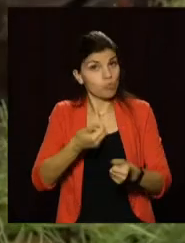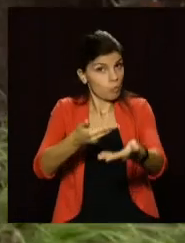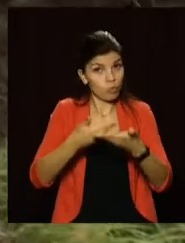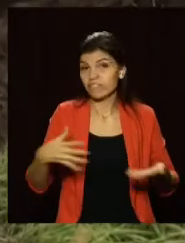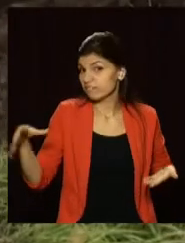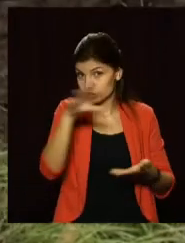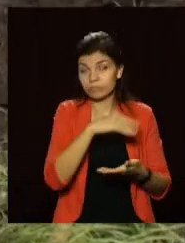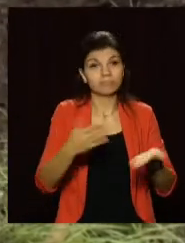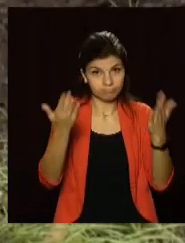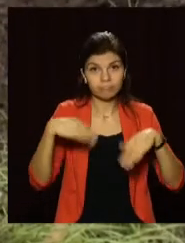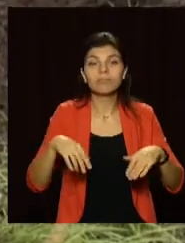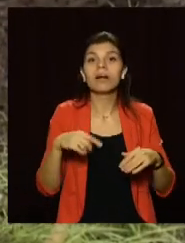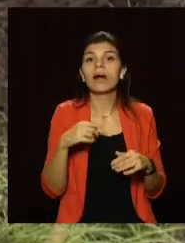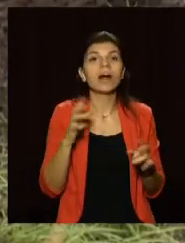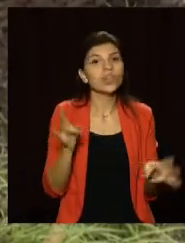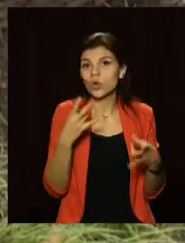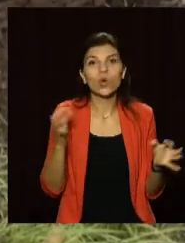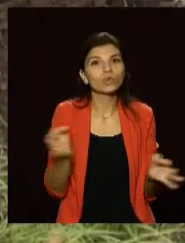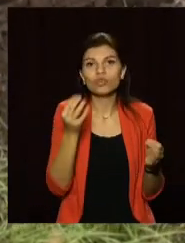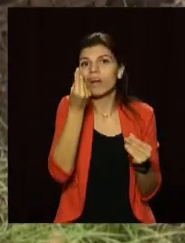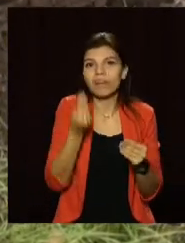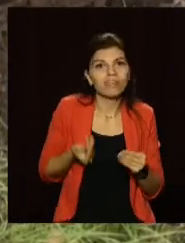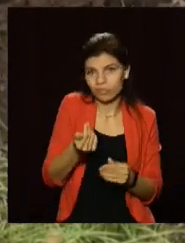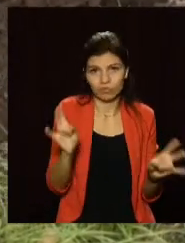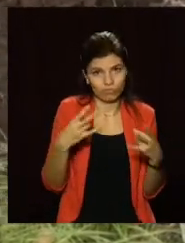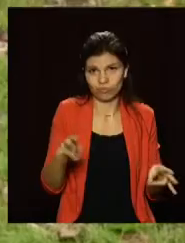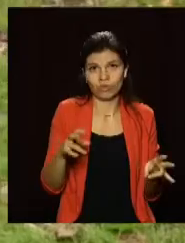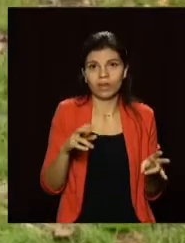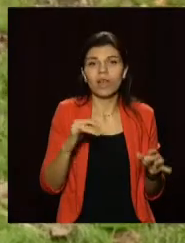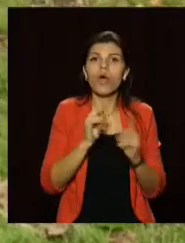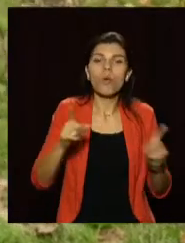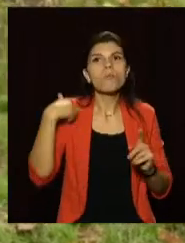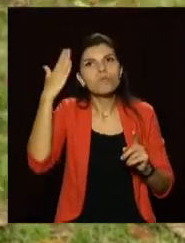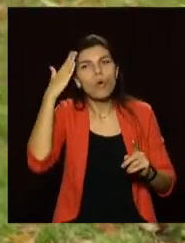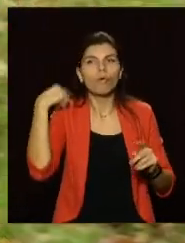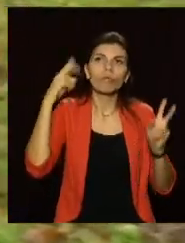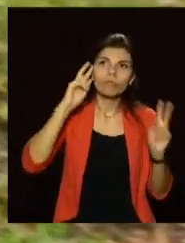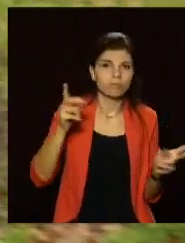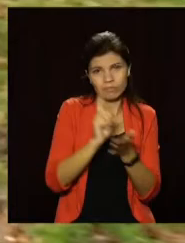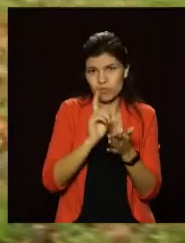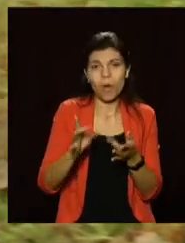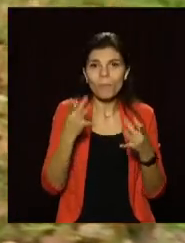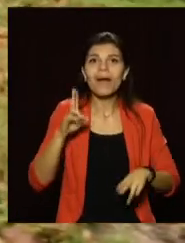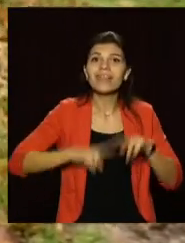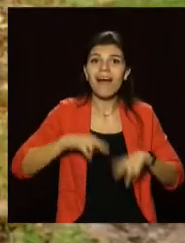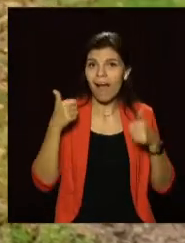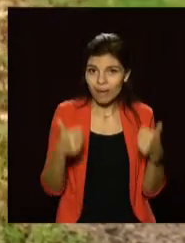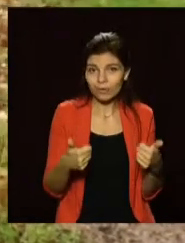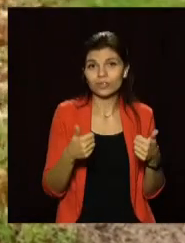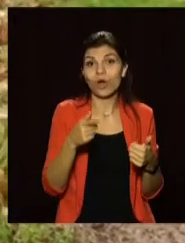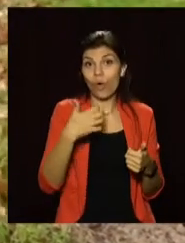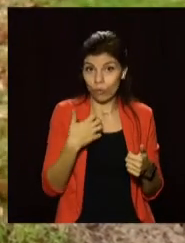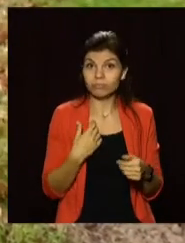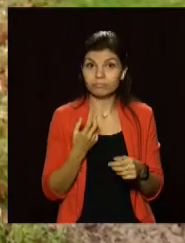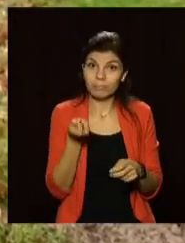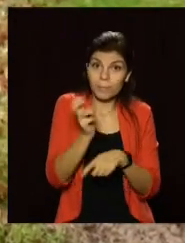всіх бажаючих. Для цього не потрібно жодних капіталовкладень чи особливих навичок. Треба просто мати гарний настрій. Аби приєднатися